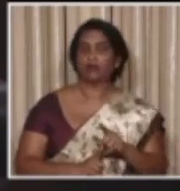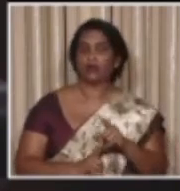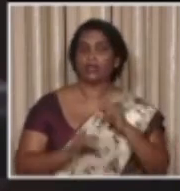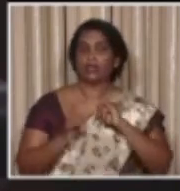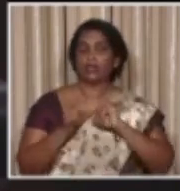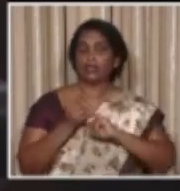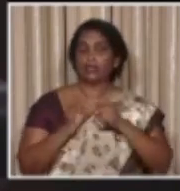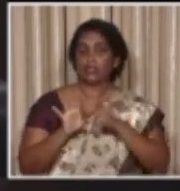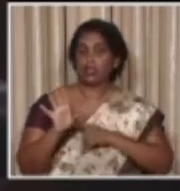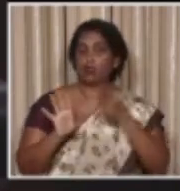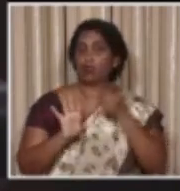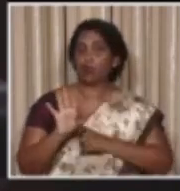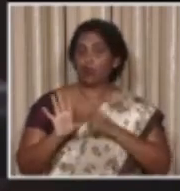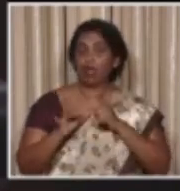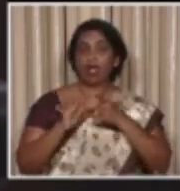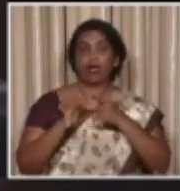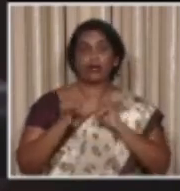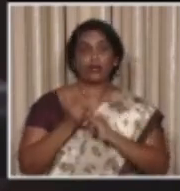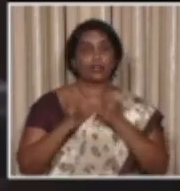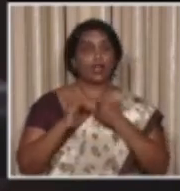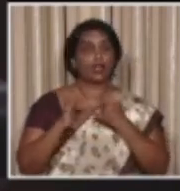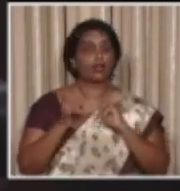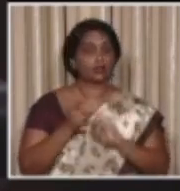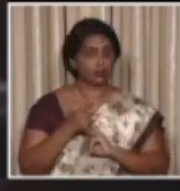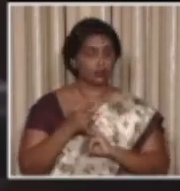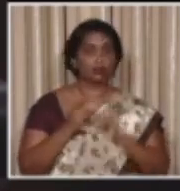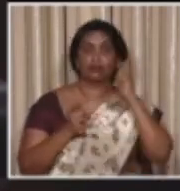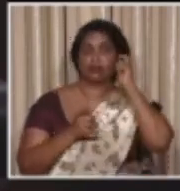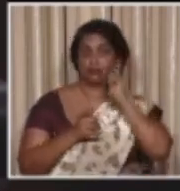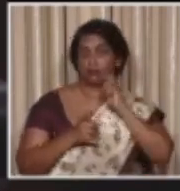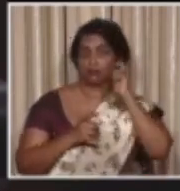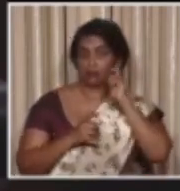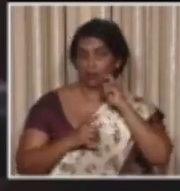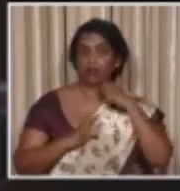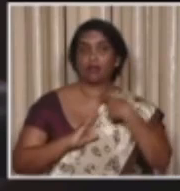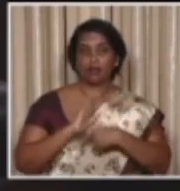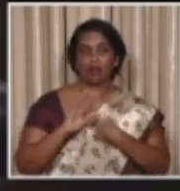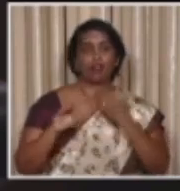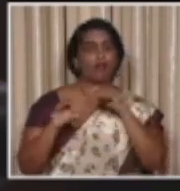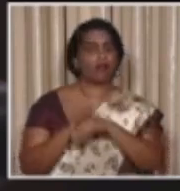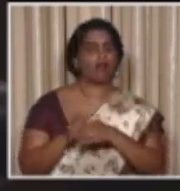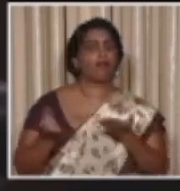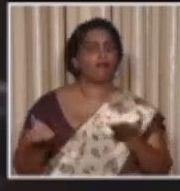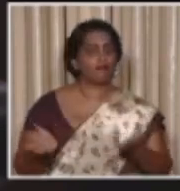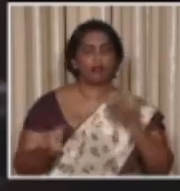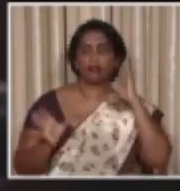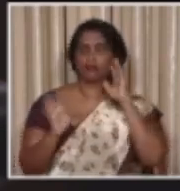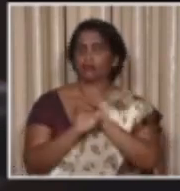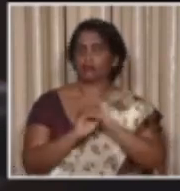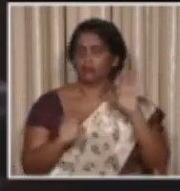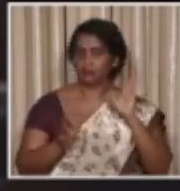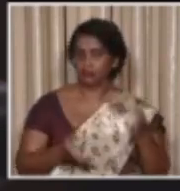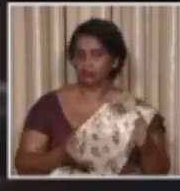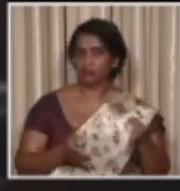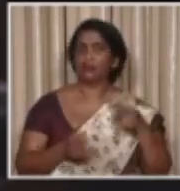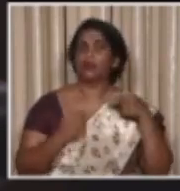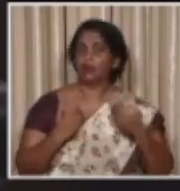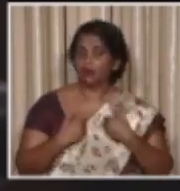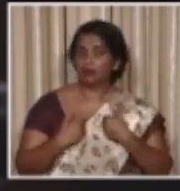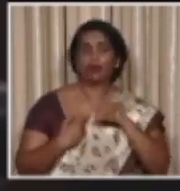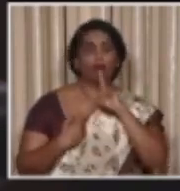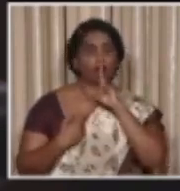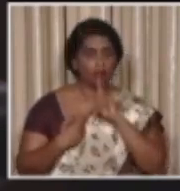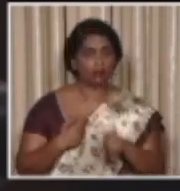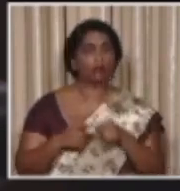සිරියාවේ පුහුණුව ලැබපු ISIS තස්ත්‍රවාදියෝ මේ රට තුල ඉන්නවා කියන ප්‍රකාශයක් පත් කරනවා දැන් අපි